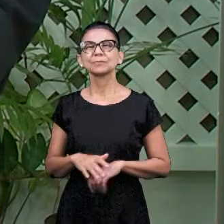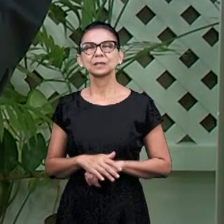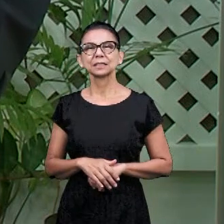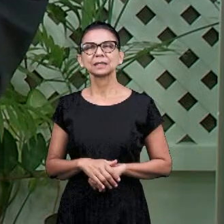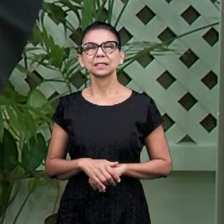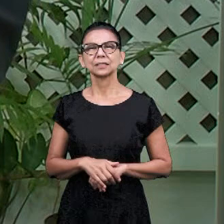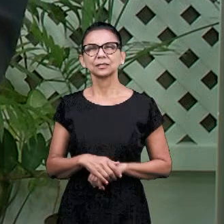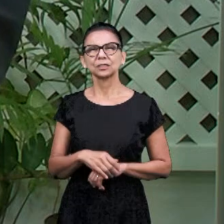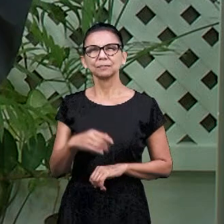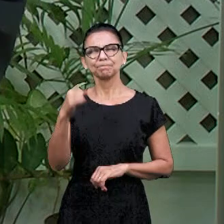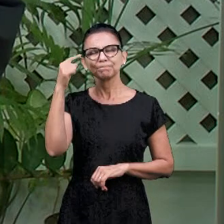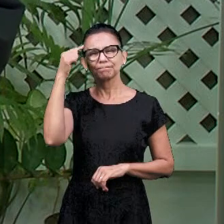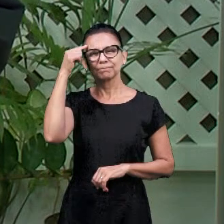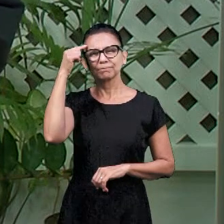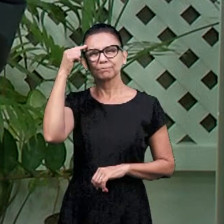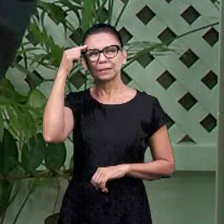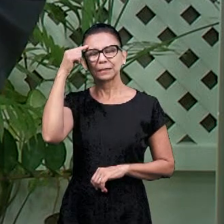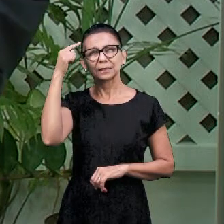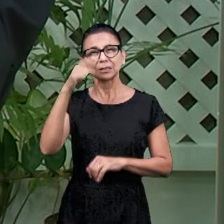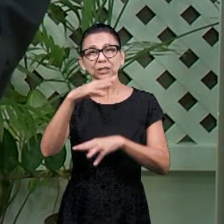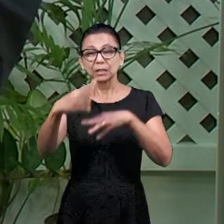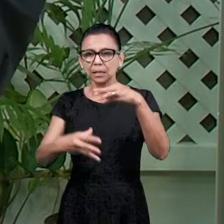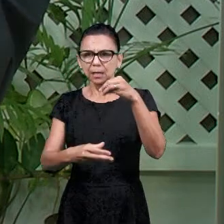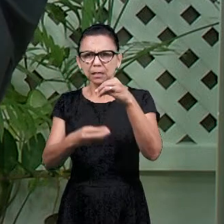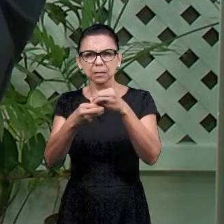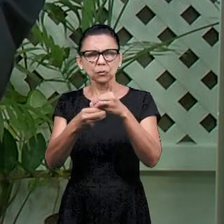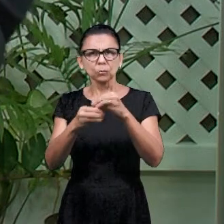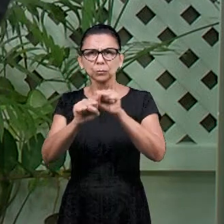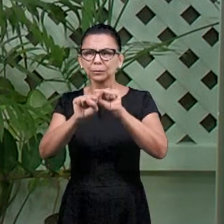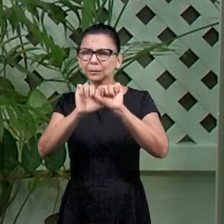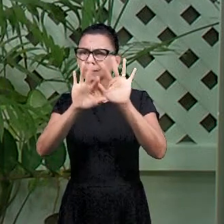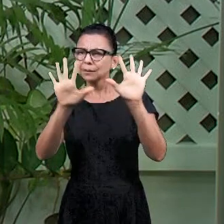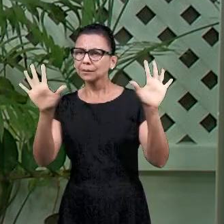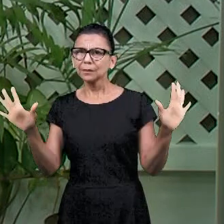capacité de concentration,